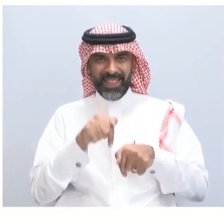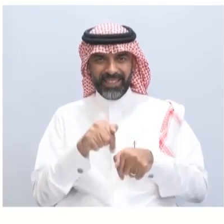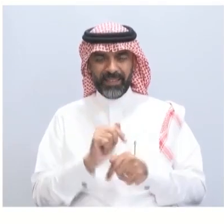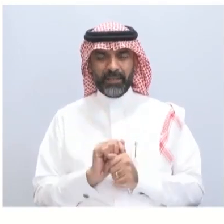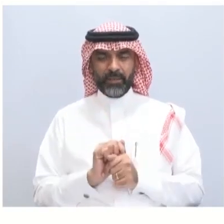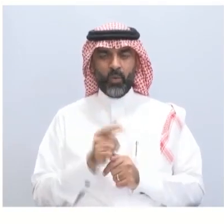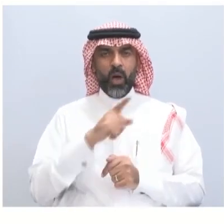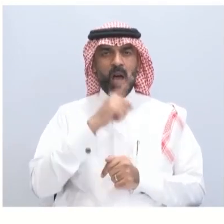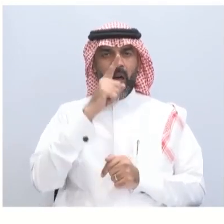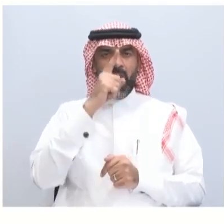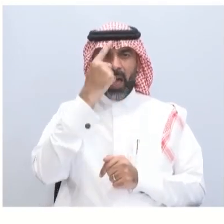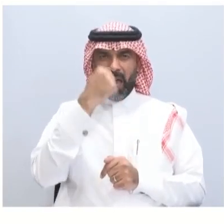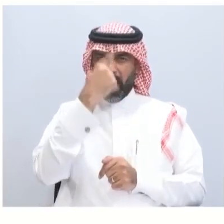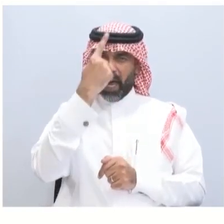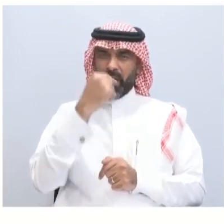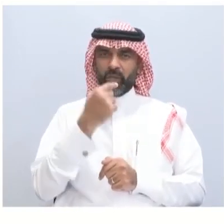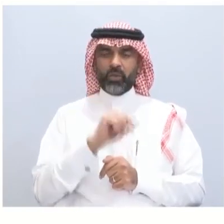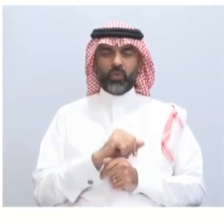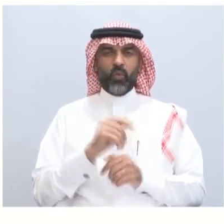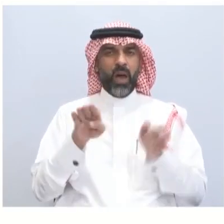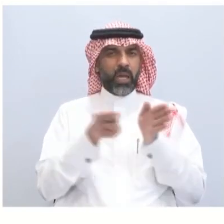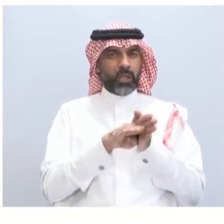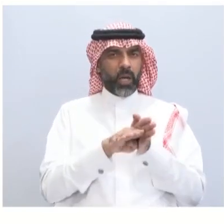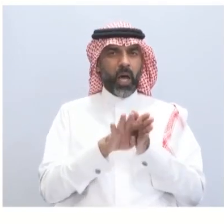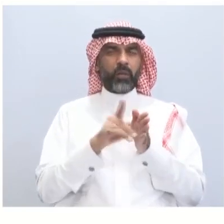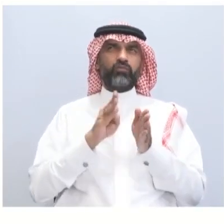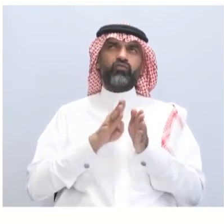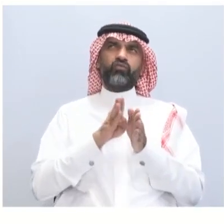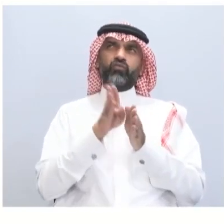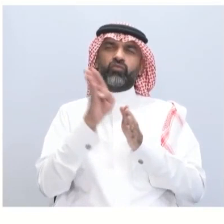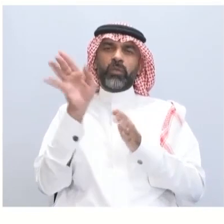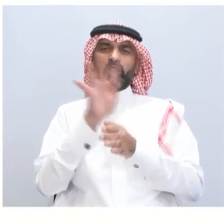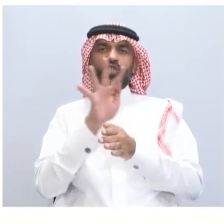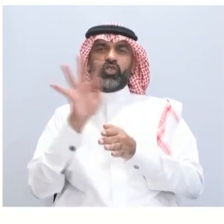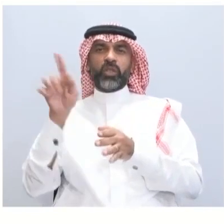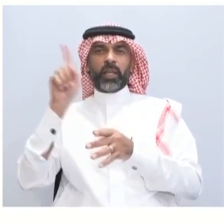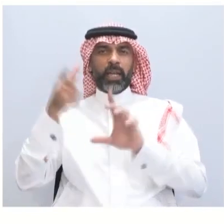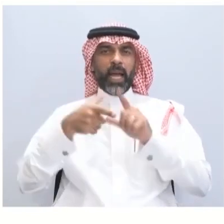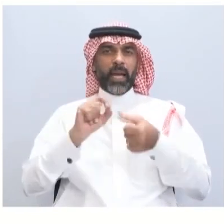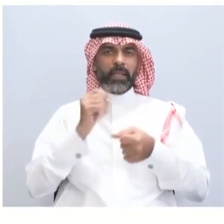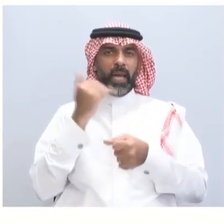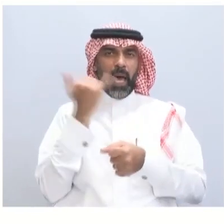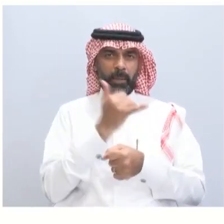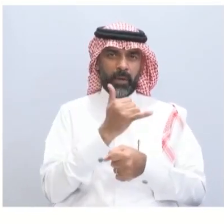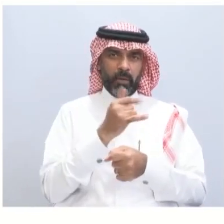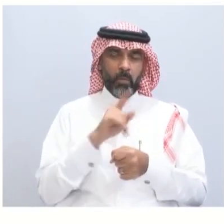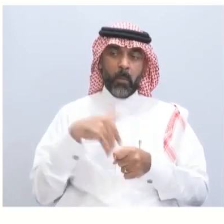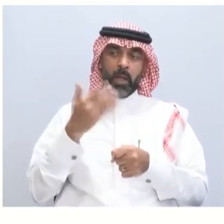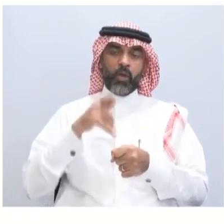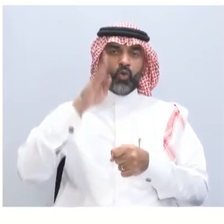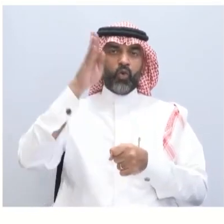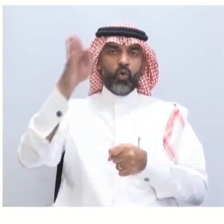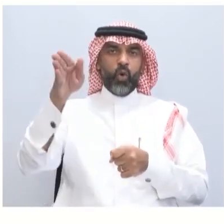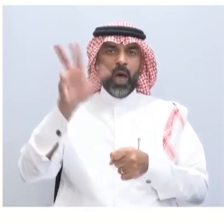والخرج وقبلها الفاو ونجران وتتجه نحو الشرق الى الخليج العربي ومن ثم الى العراق